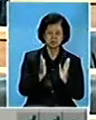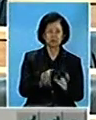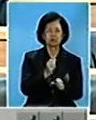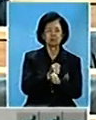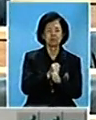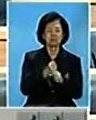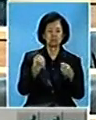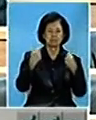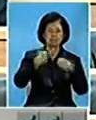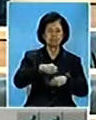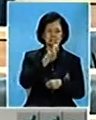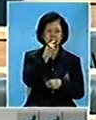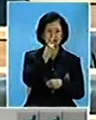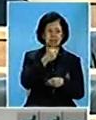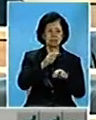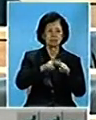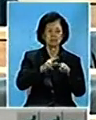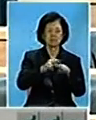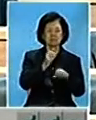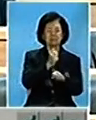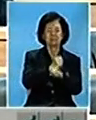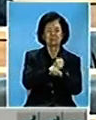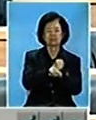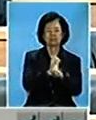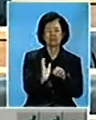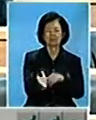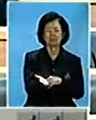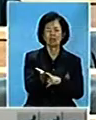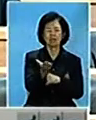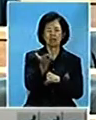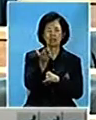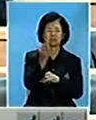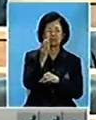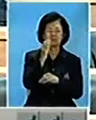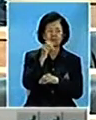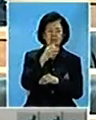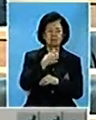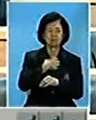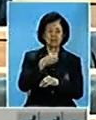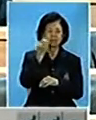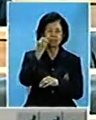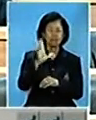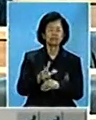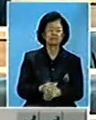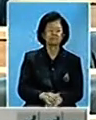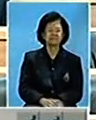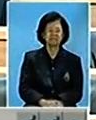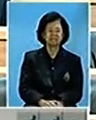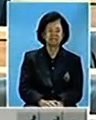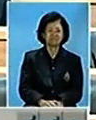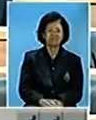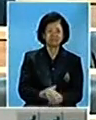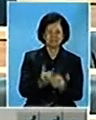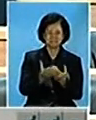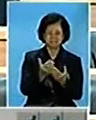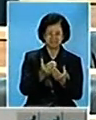ใส่ชุดแดงอยู่ข้างหน้าเนี่ยบางคนทำงานตั้งแต่เช้านะครับอยากจะกลับบ้านอยากไปดูแลครอบครัวรถก็ติดนะครับเอาเป็นง่ายๆสั้น